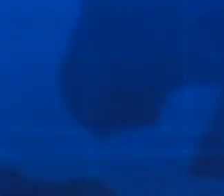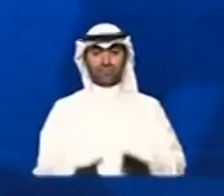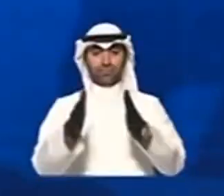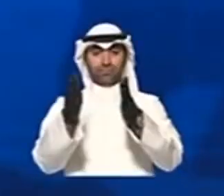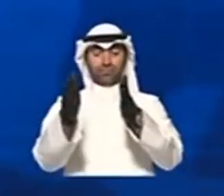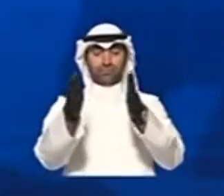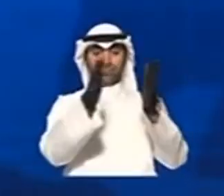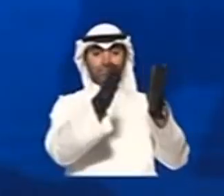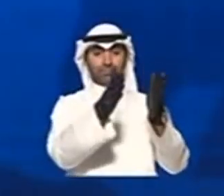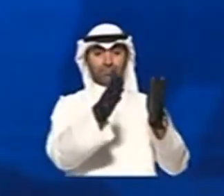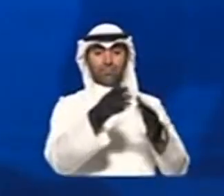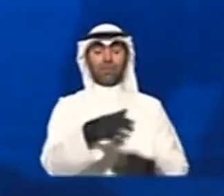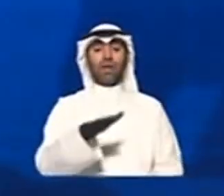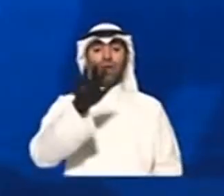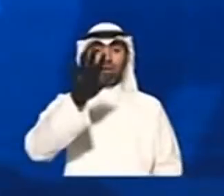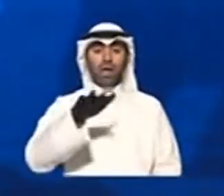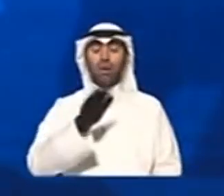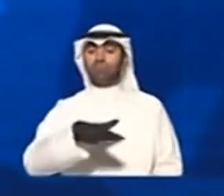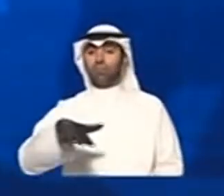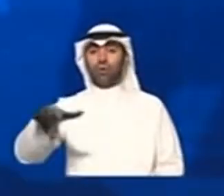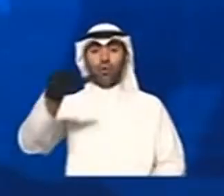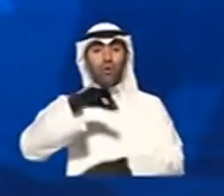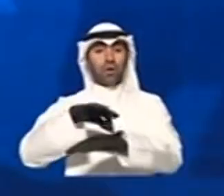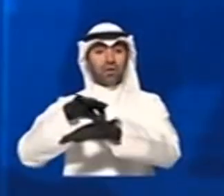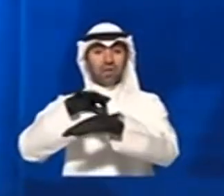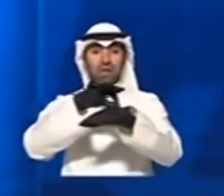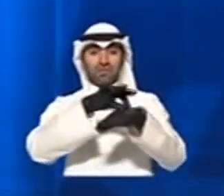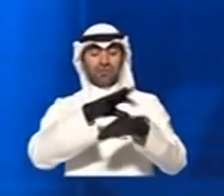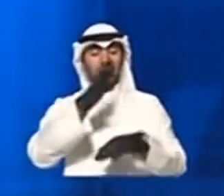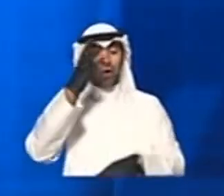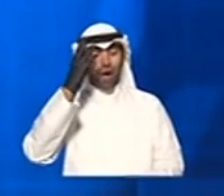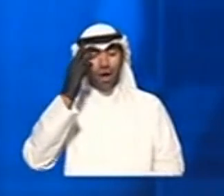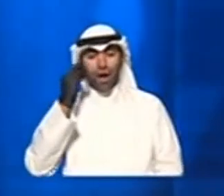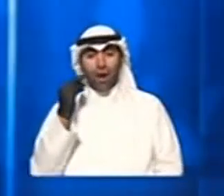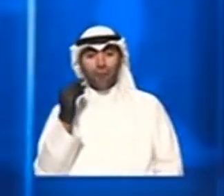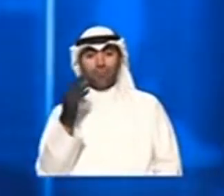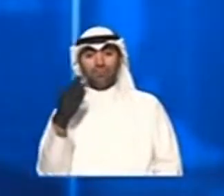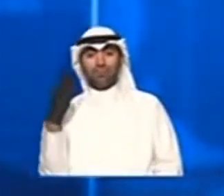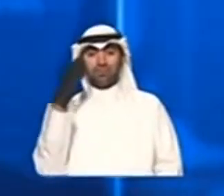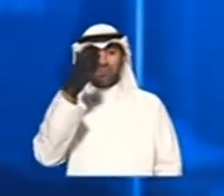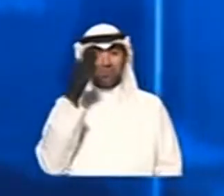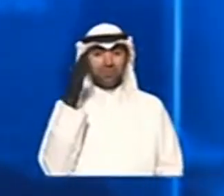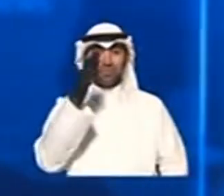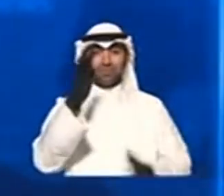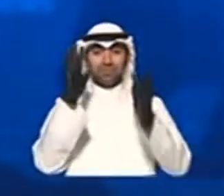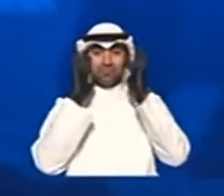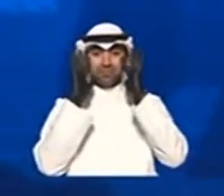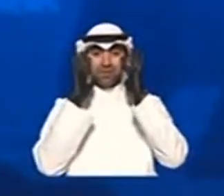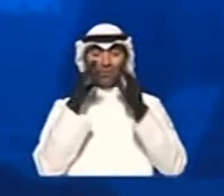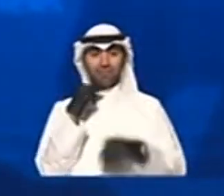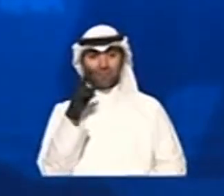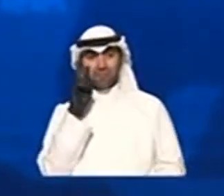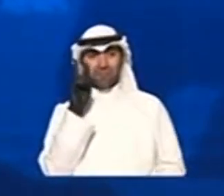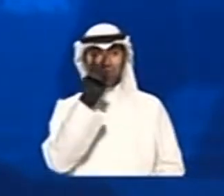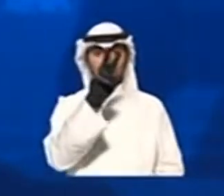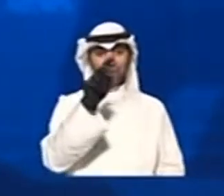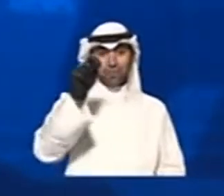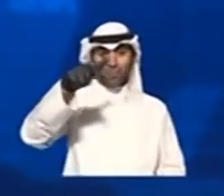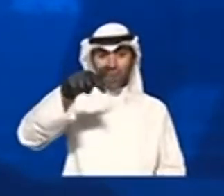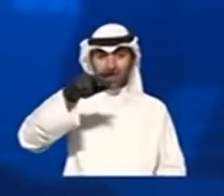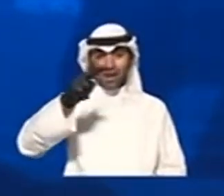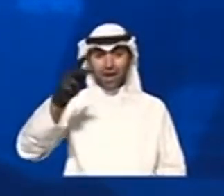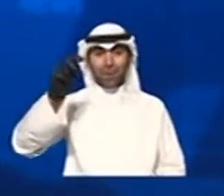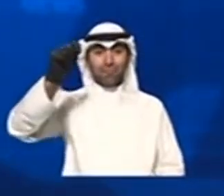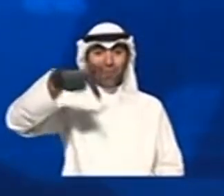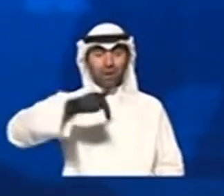وبقلوب مشتاقة للصلاة في المساجد، توافد المصلون إليها ملتزمين بالاشتراطات الوقائية الصحية، الوضوء